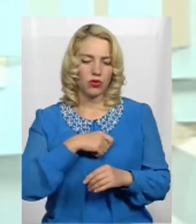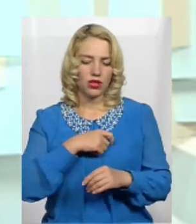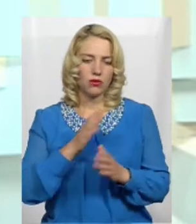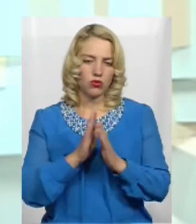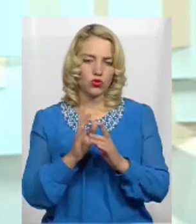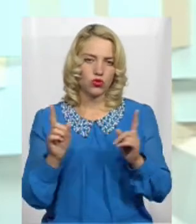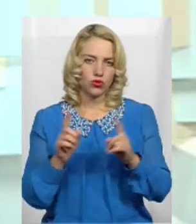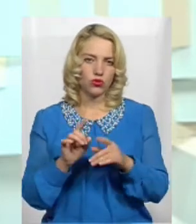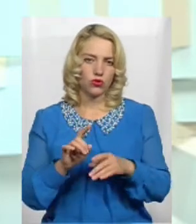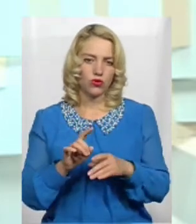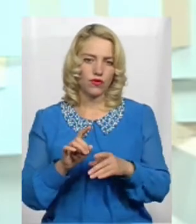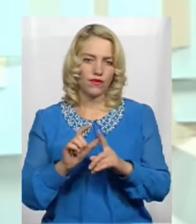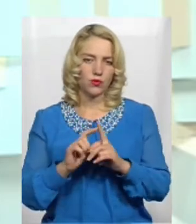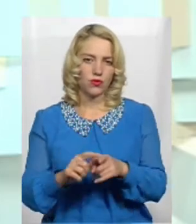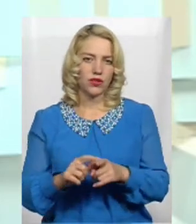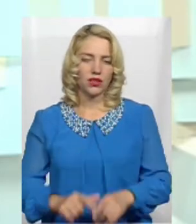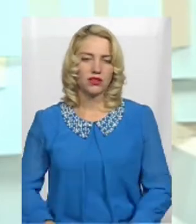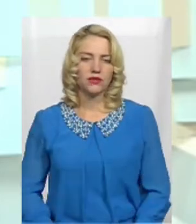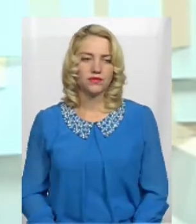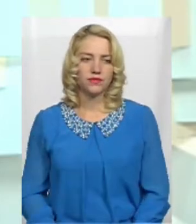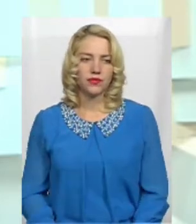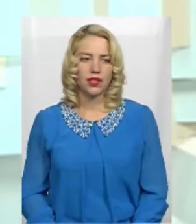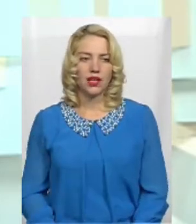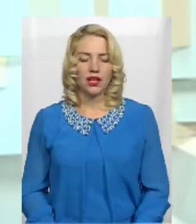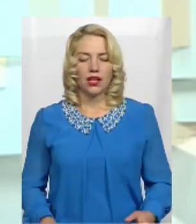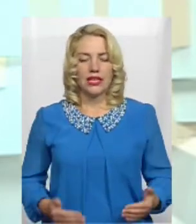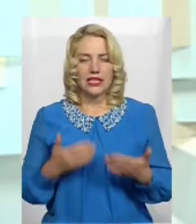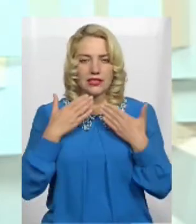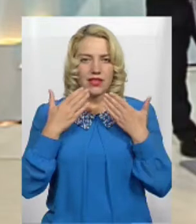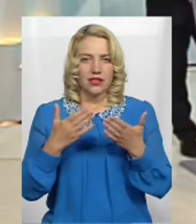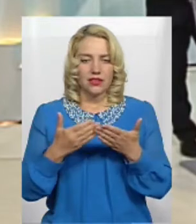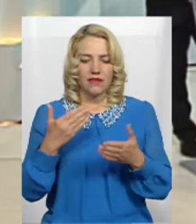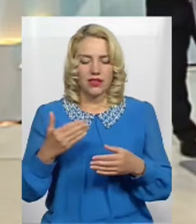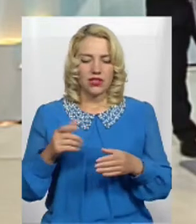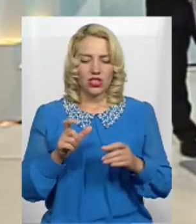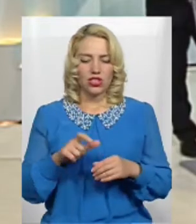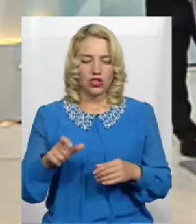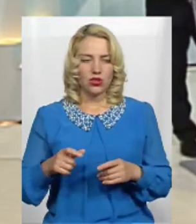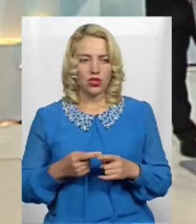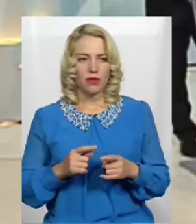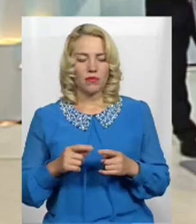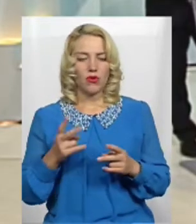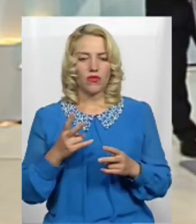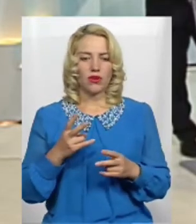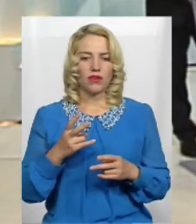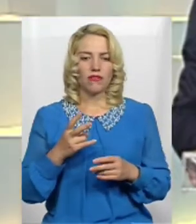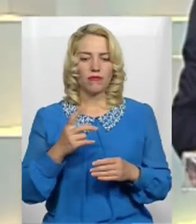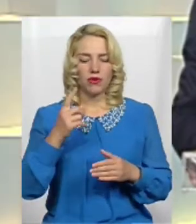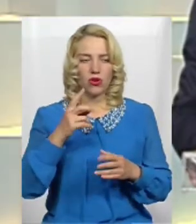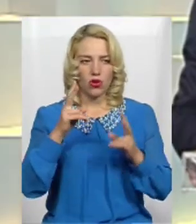або словосполученням. Отож, звернення від жителів округу розглядаються терміном не довше